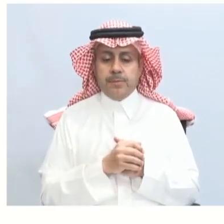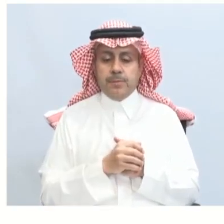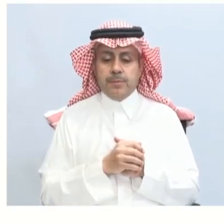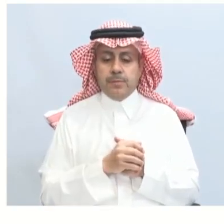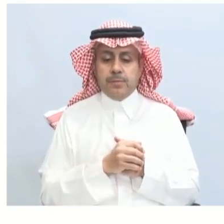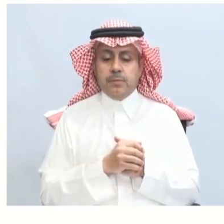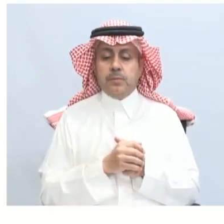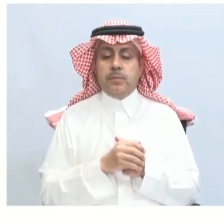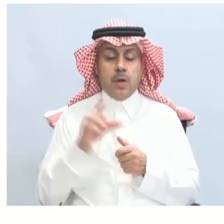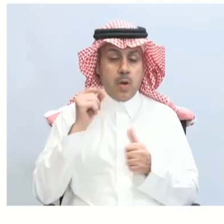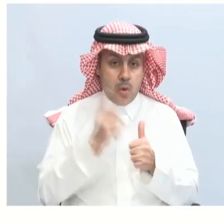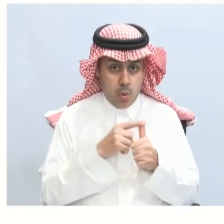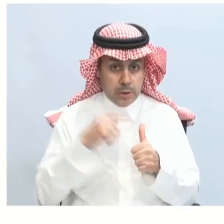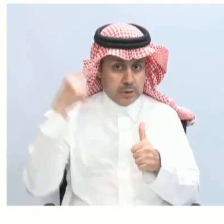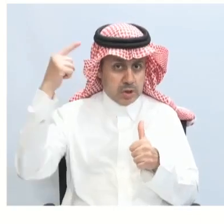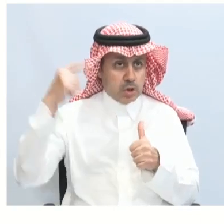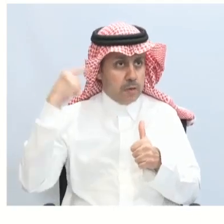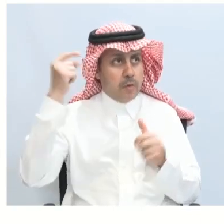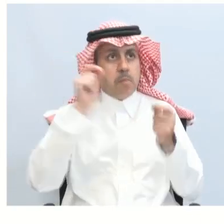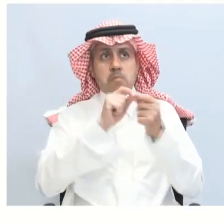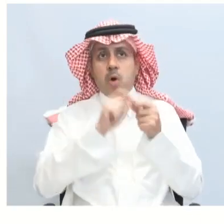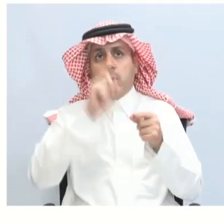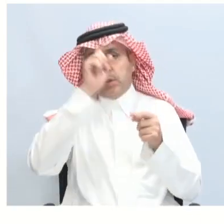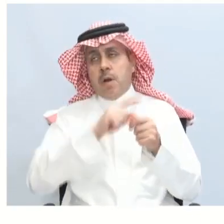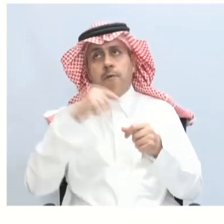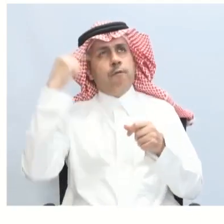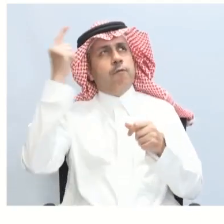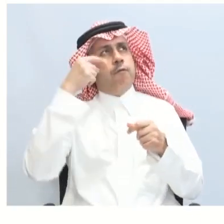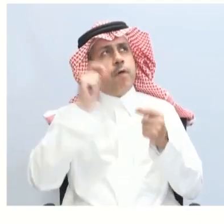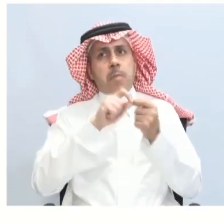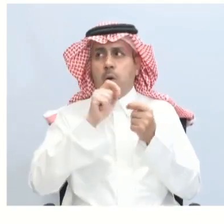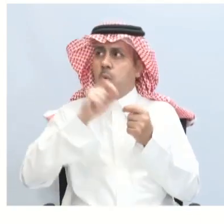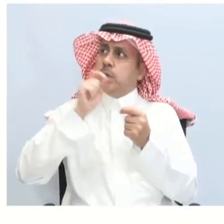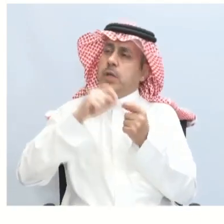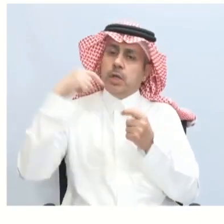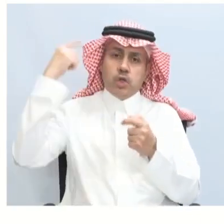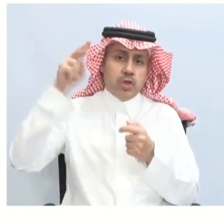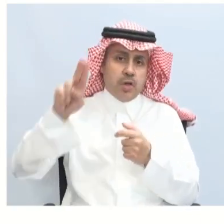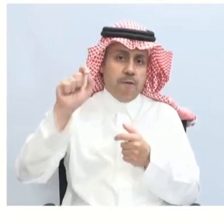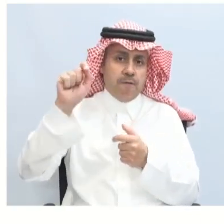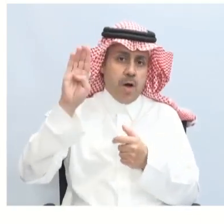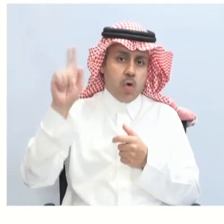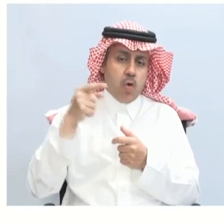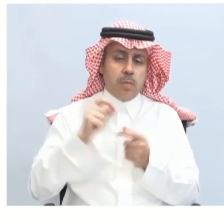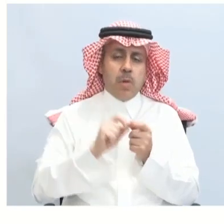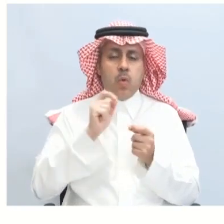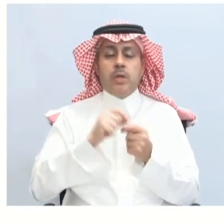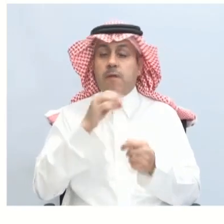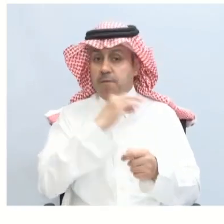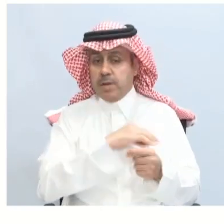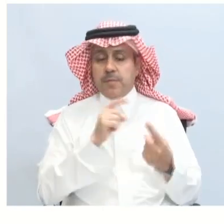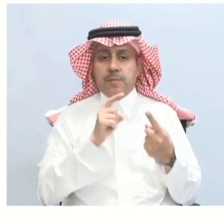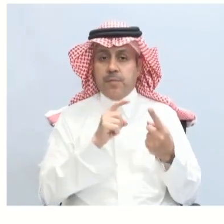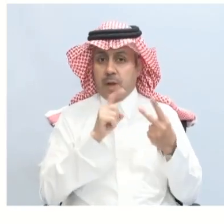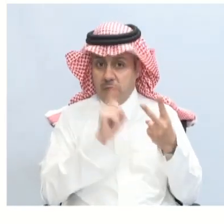الاولى التفكر في مخلوقات الله التفكر في مخلوقات الله جل وعلا ايضا نستفيد من هذه الا